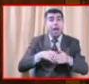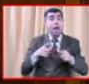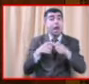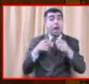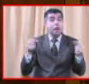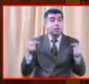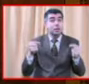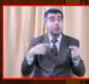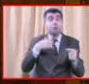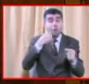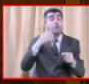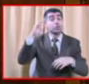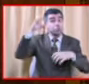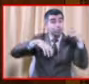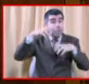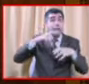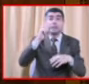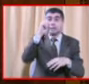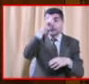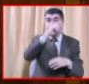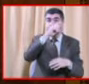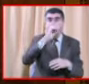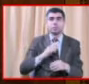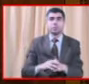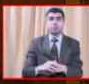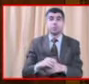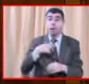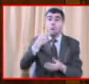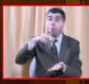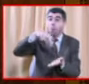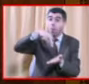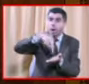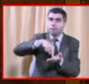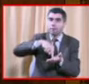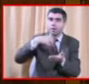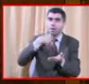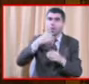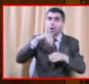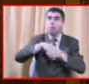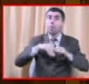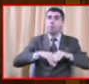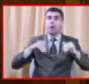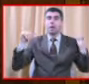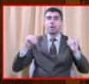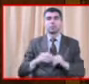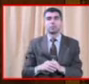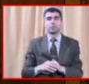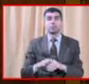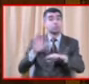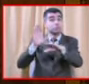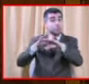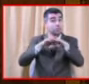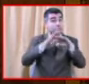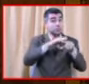غتكون تساقطات مهمة جدا. ومن هذا المنبر، من هذا المنبر ديالكم، كنطلب من